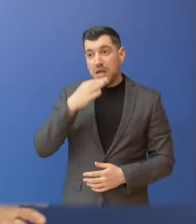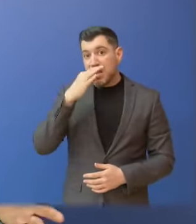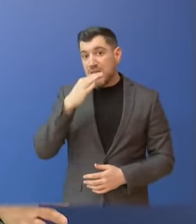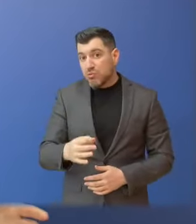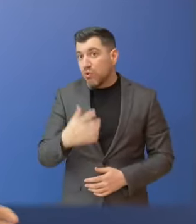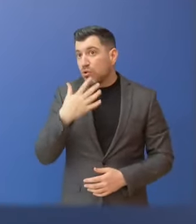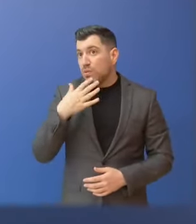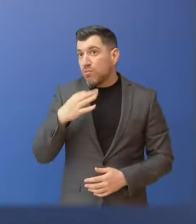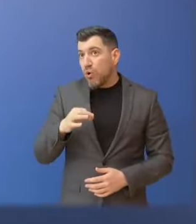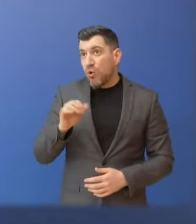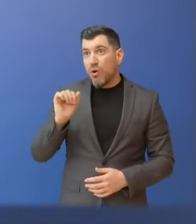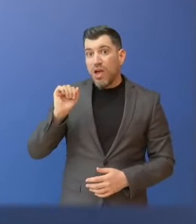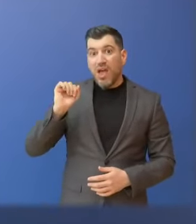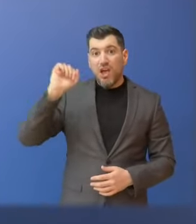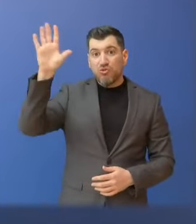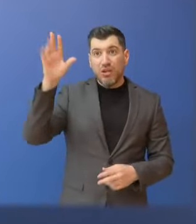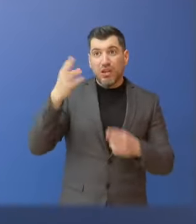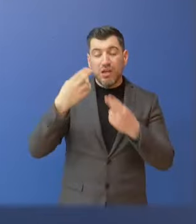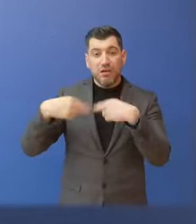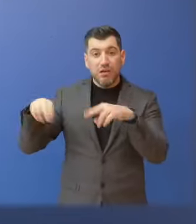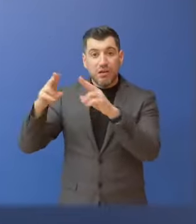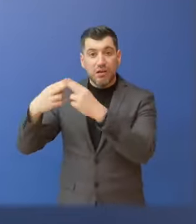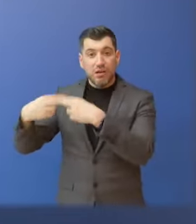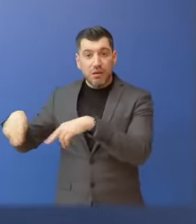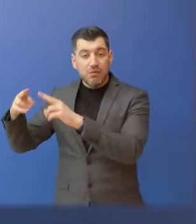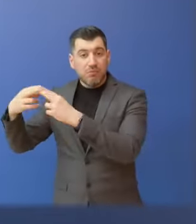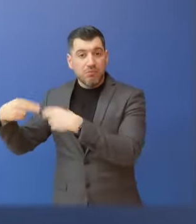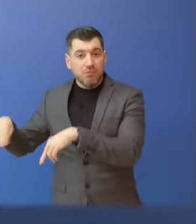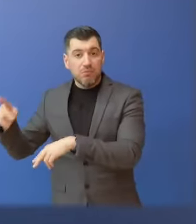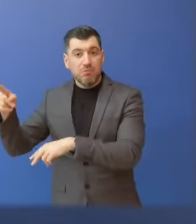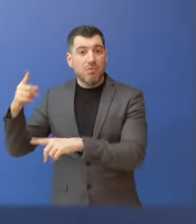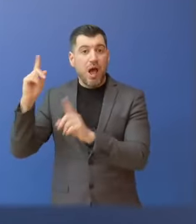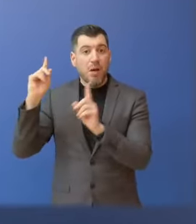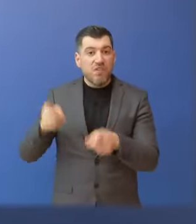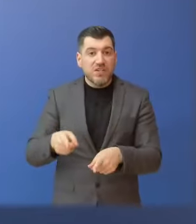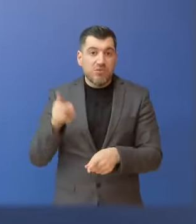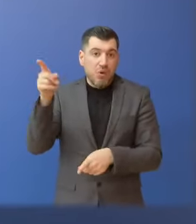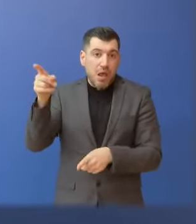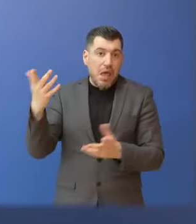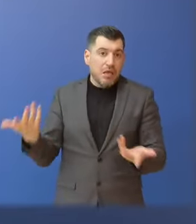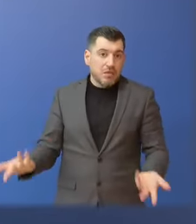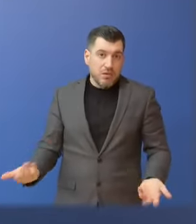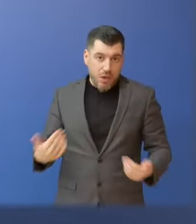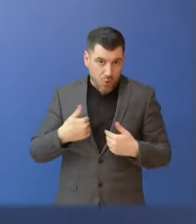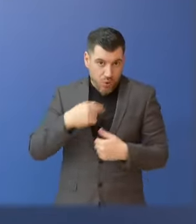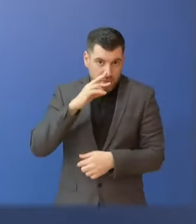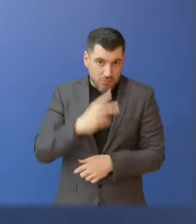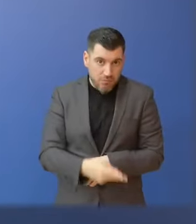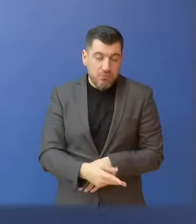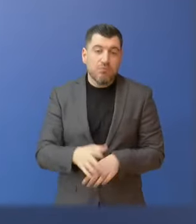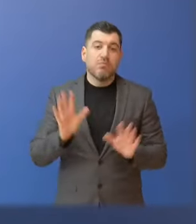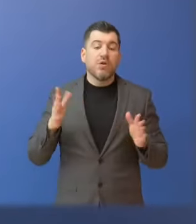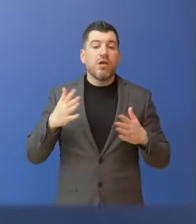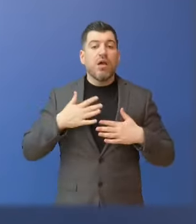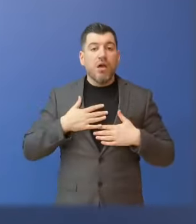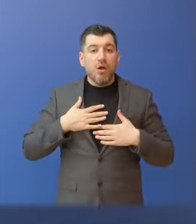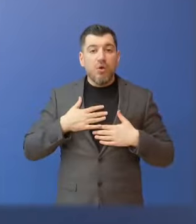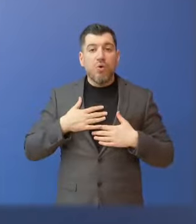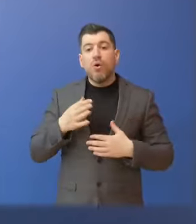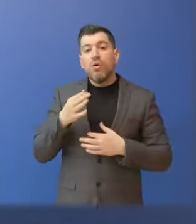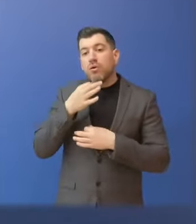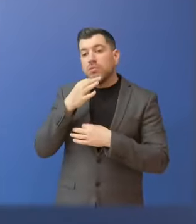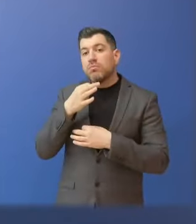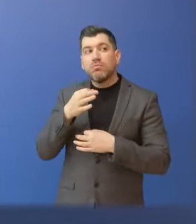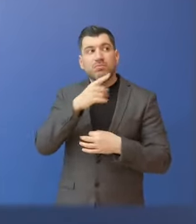ε εκθέσεις ε και να ψάχνω να βρίσκω κίνητρα δουλειά δική μου είναι να παραθέτω τις πολιτικές της κυβέρνησης τις